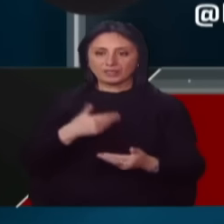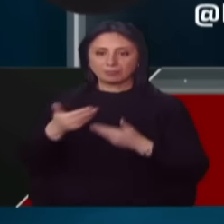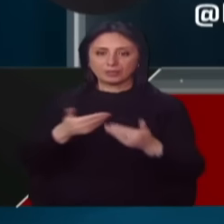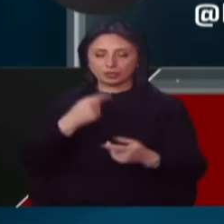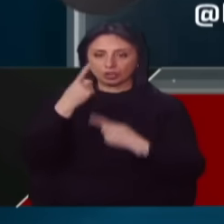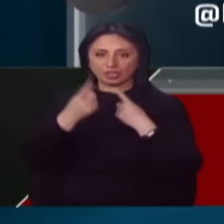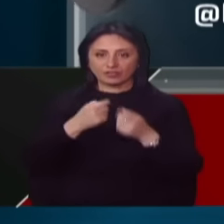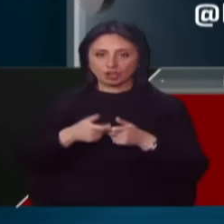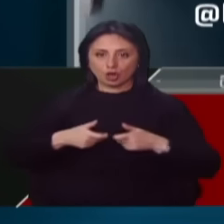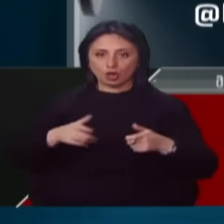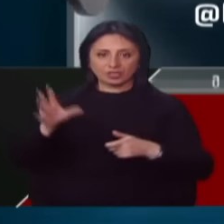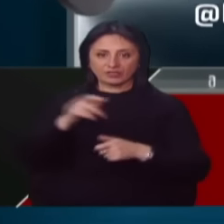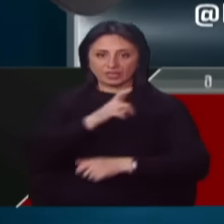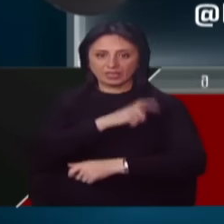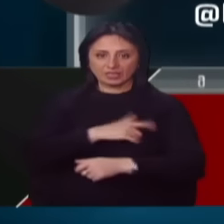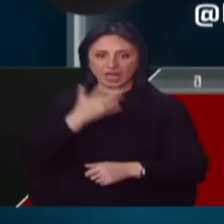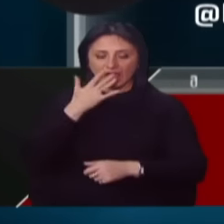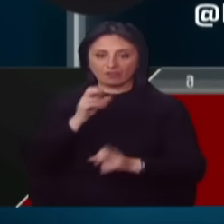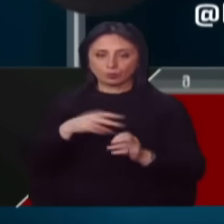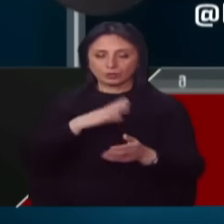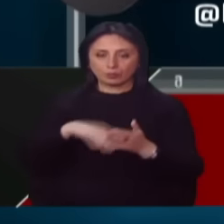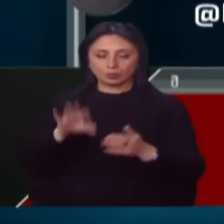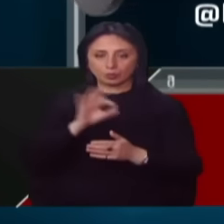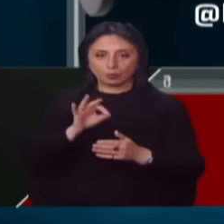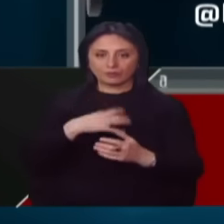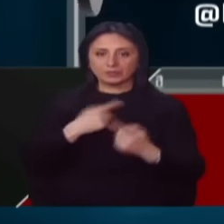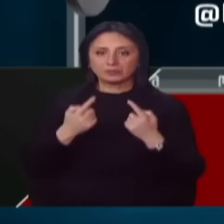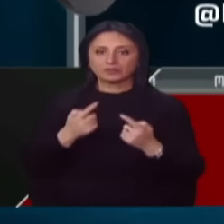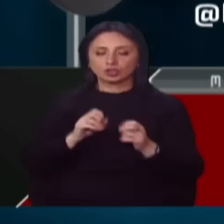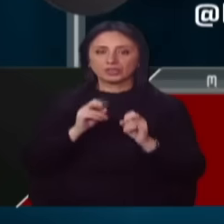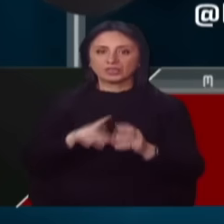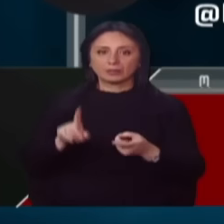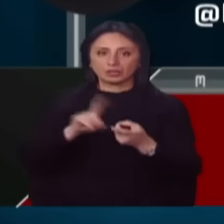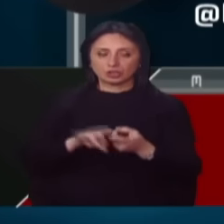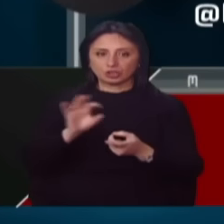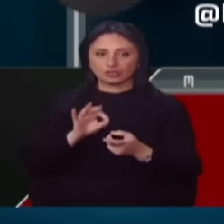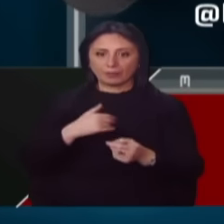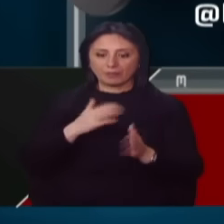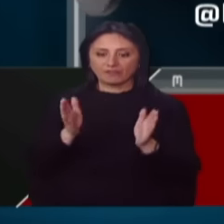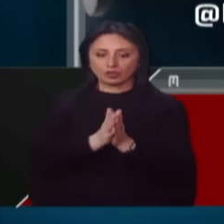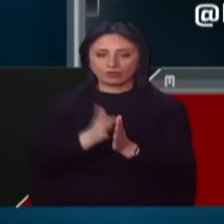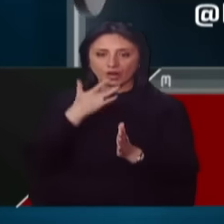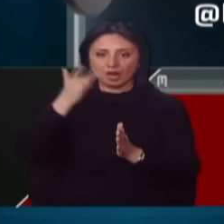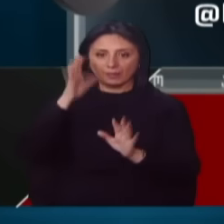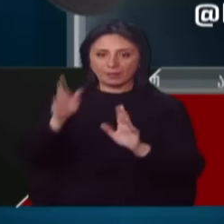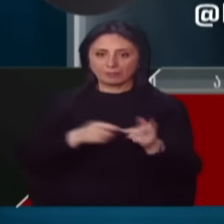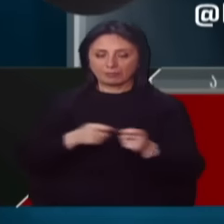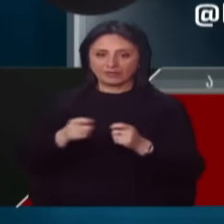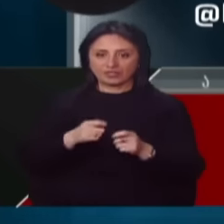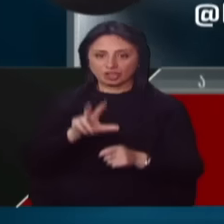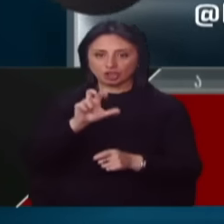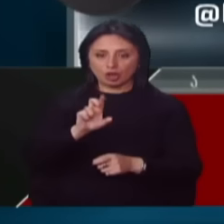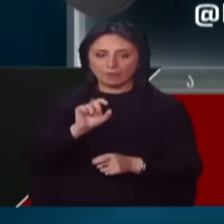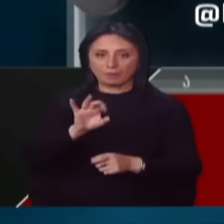მიაწოდა ინფორმაცია კონგრესის ყველა წევრს ეროვნული უსაფრთხოებისთვის მნიშვნელოვანი საფრთხის შესახებ. მე ვთხოვ შეერთებული შტატების პრეზიდენტს